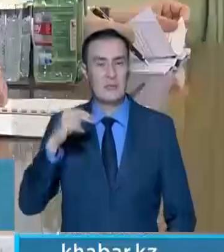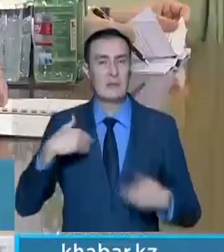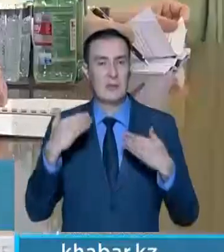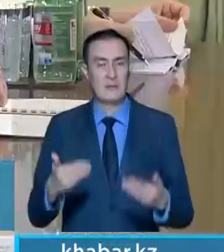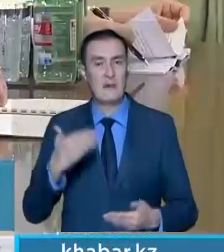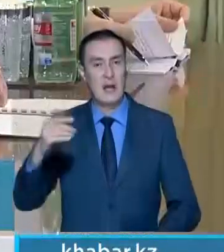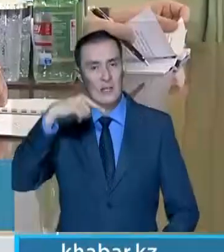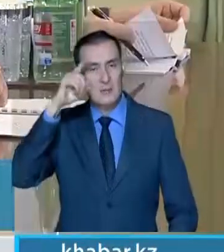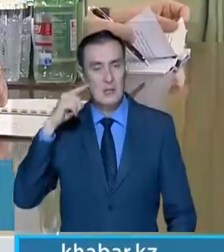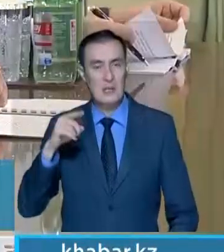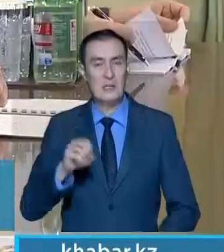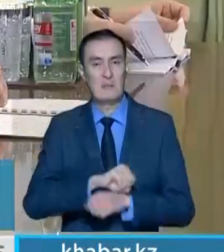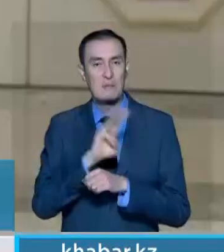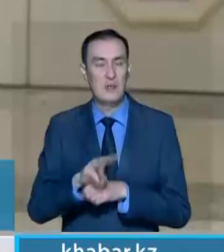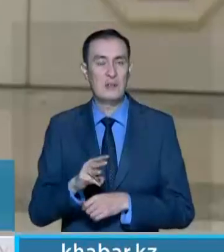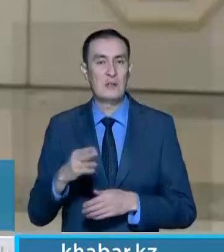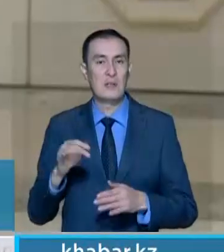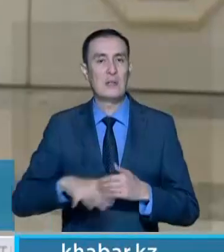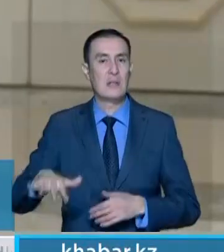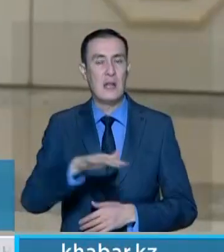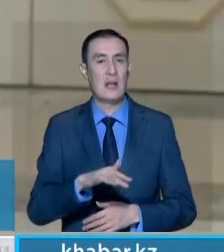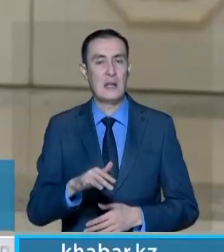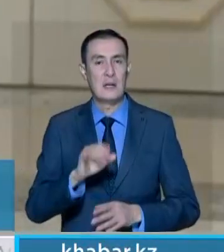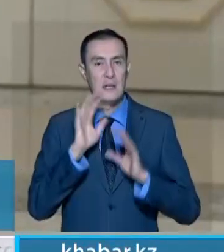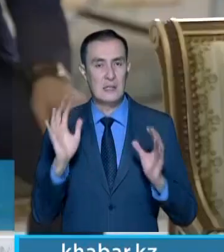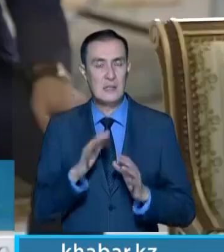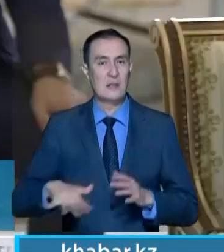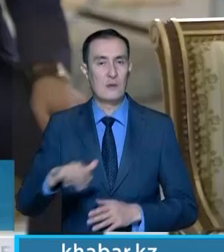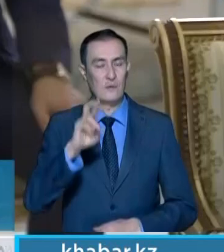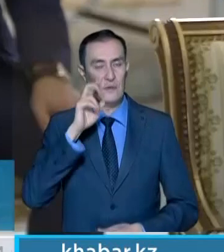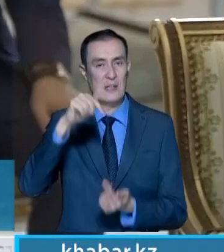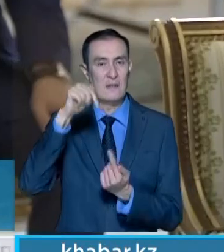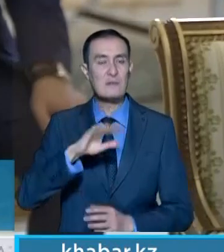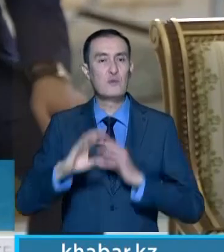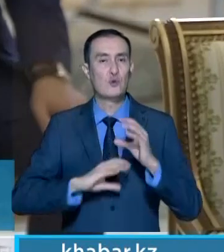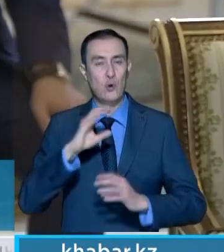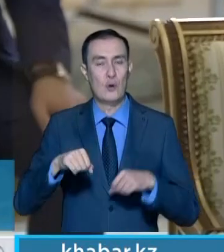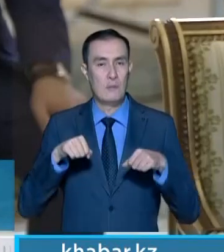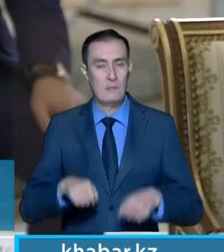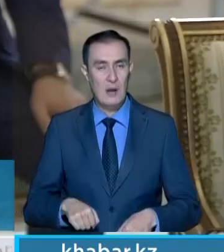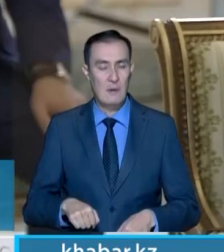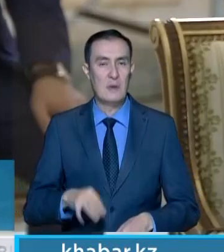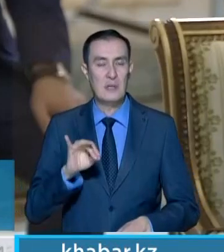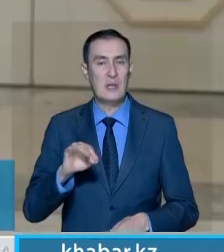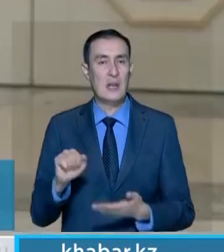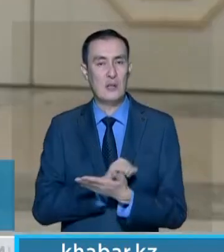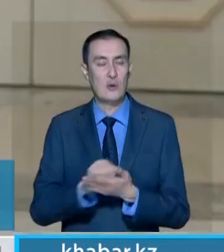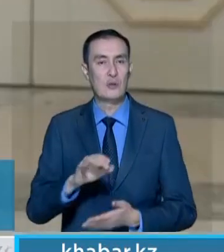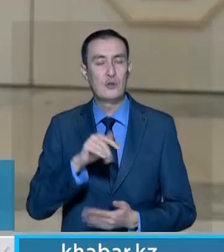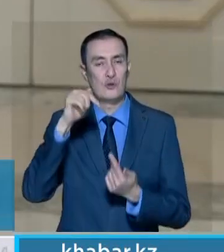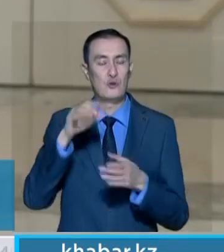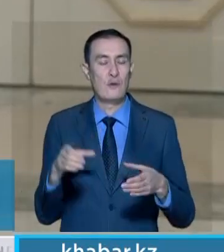поздравил Азербайджан с обеспечением территориальной целостности страны в соответствии с международным правом и резолюциями